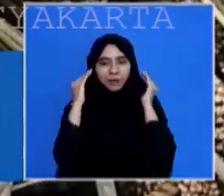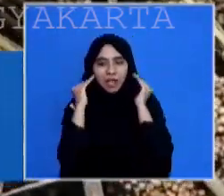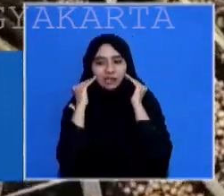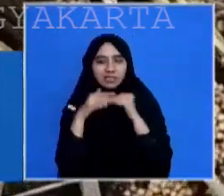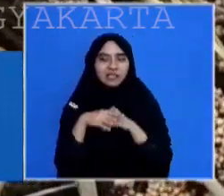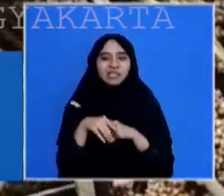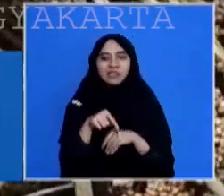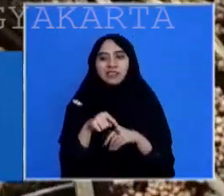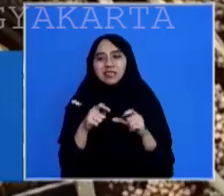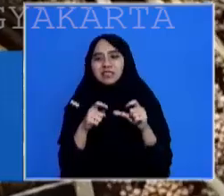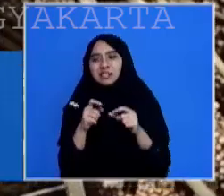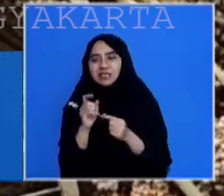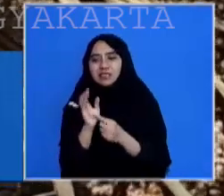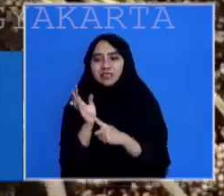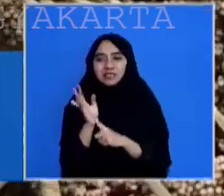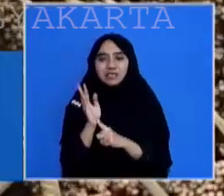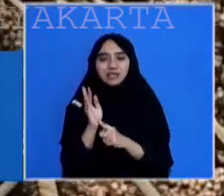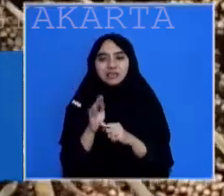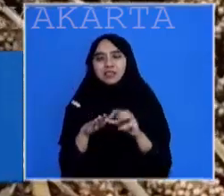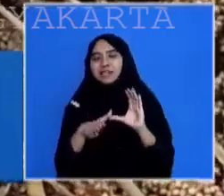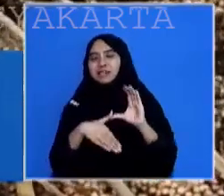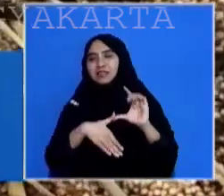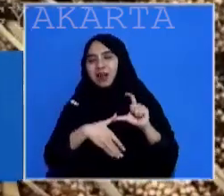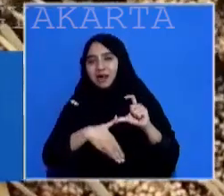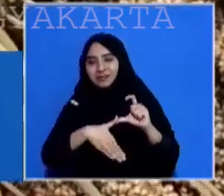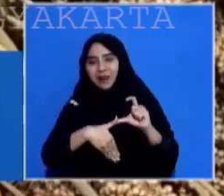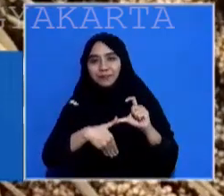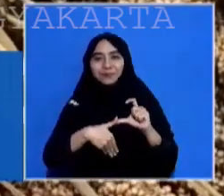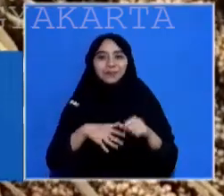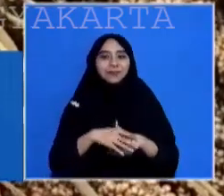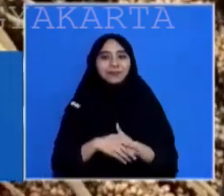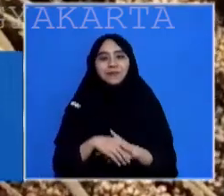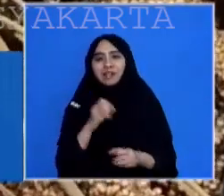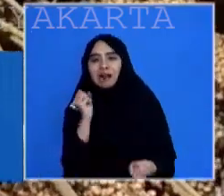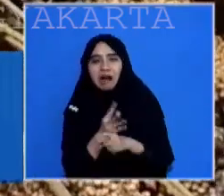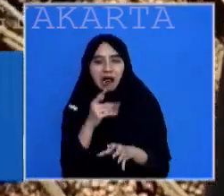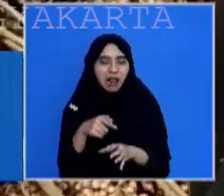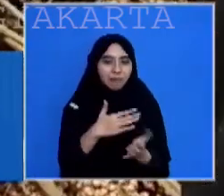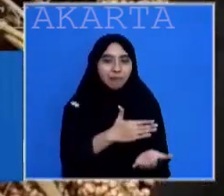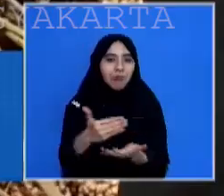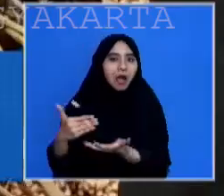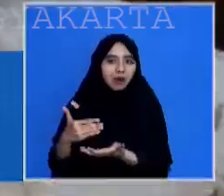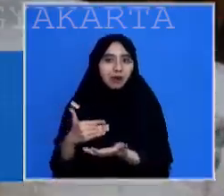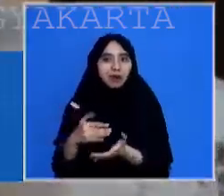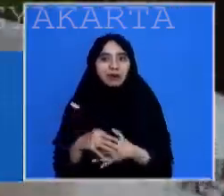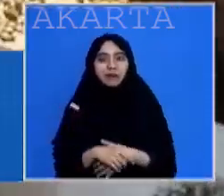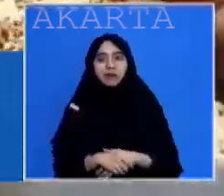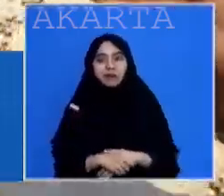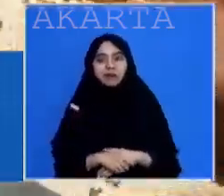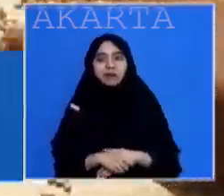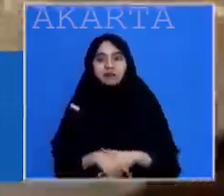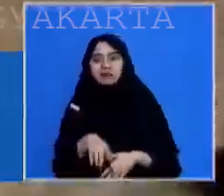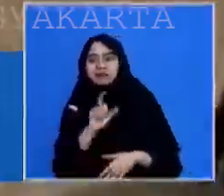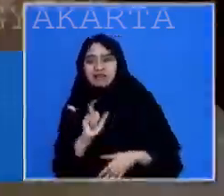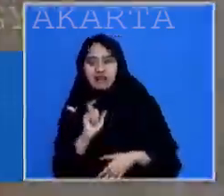Tengah nemai gagal panen. Bab menika temtunipun ndamel kapitunan menapa dene tenaga. Nguningani kawontenan ingkang mekaten